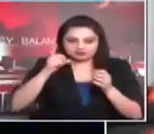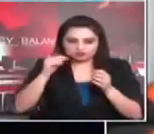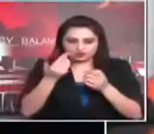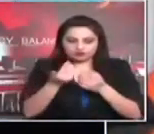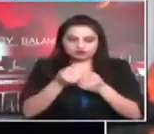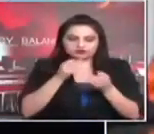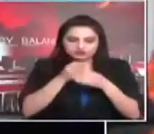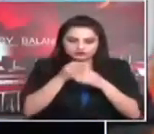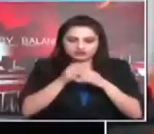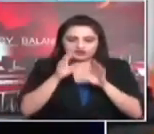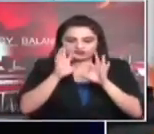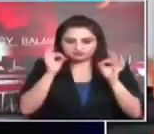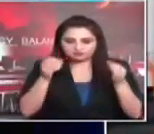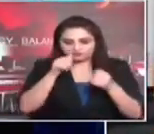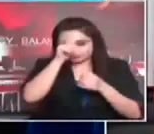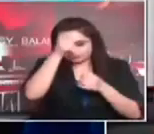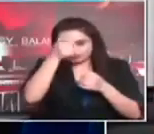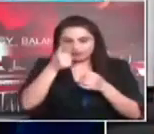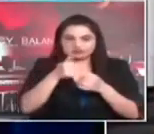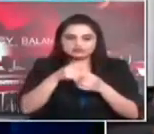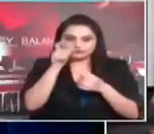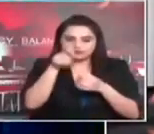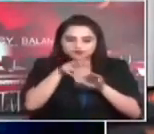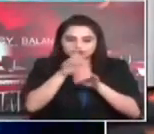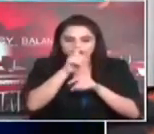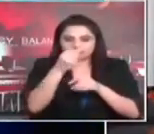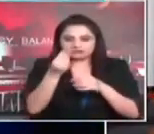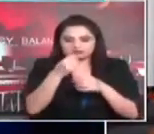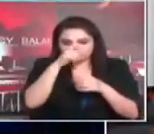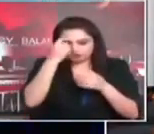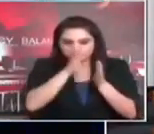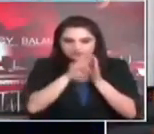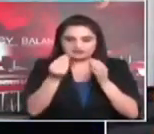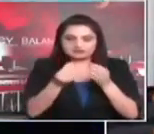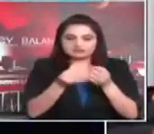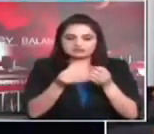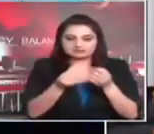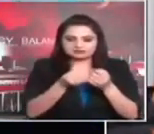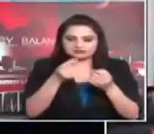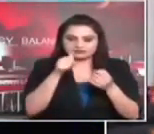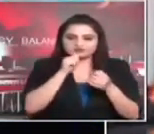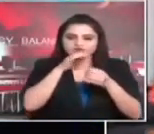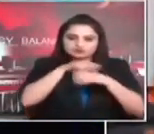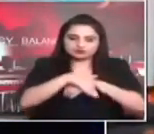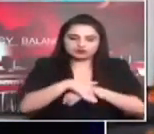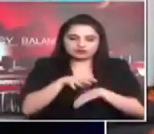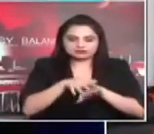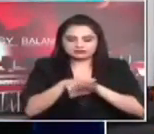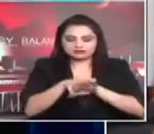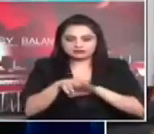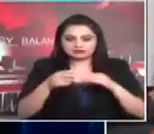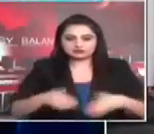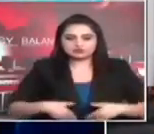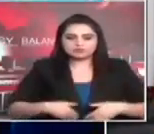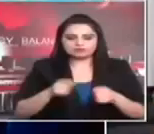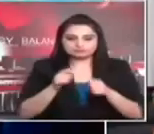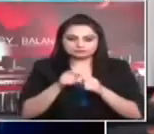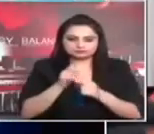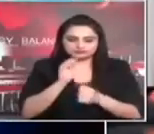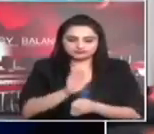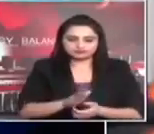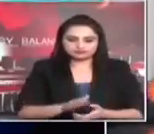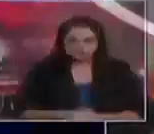भारतका केही क्षेत्रका पर्यटकहरूको लागि गर्मीबाट केही क्षण भए पनि भाग्ने यो झरना यति बेला माध्यम बनेको छ।